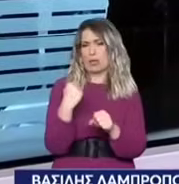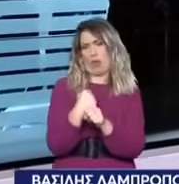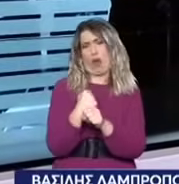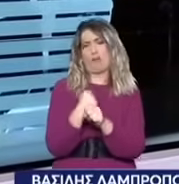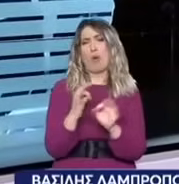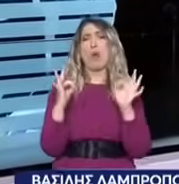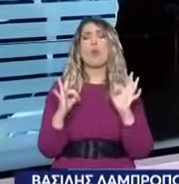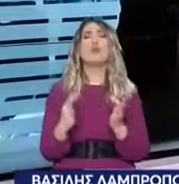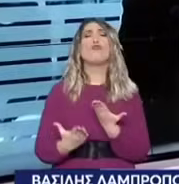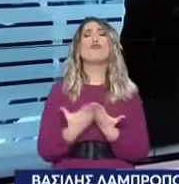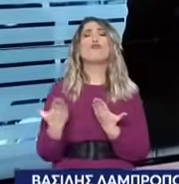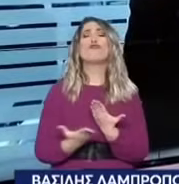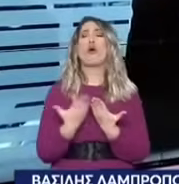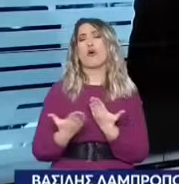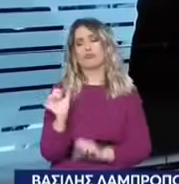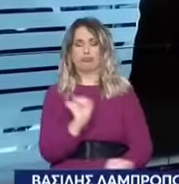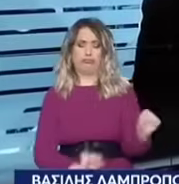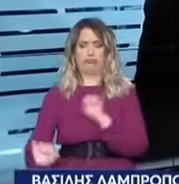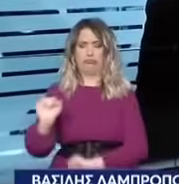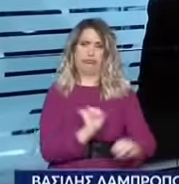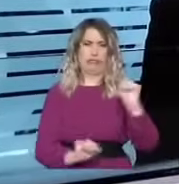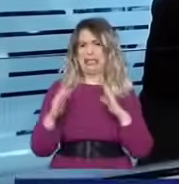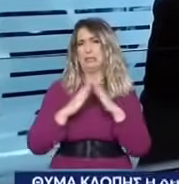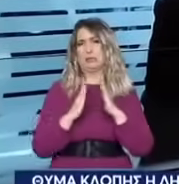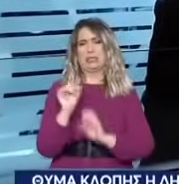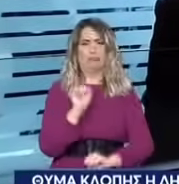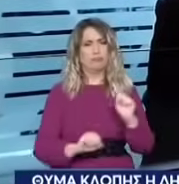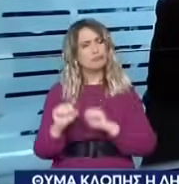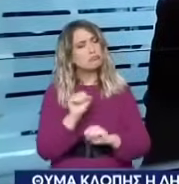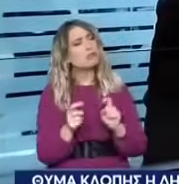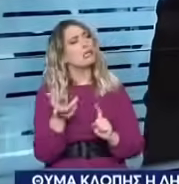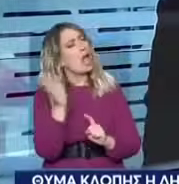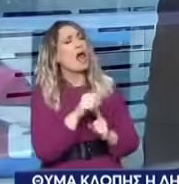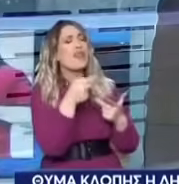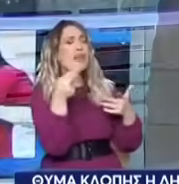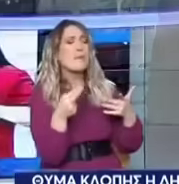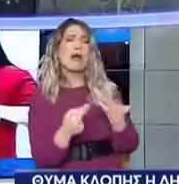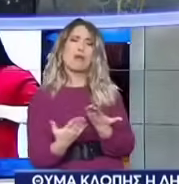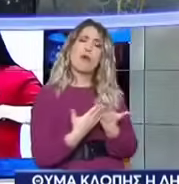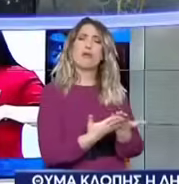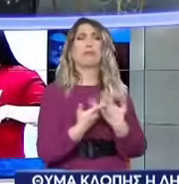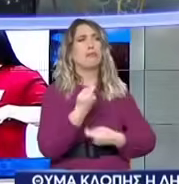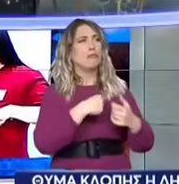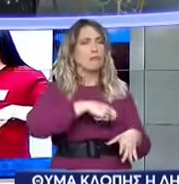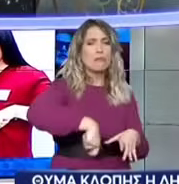στο σπίτι της ως βοηθός, καθάριζε το σπίτι και τη βοηθούσε σε διάφορα θέματα του σπιτιού ή σε